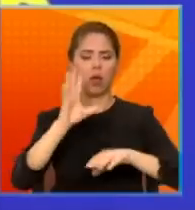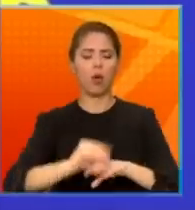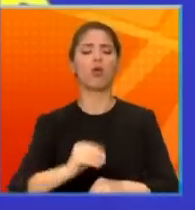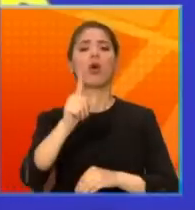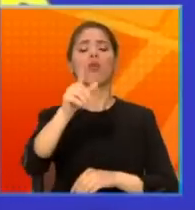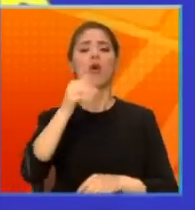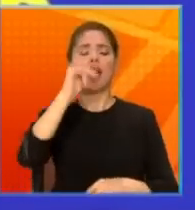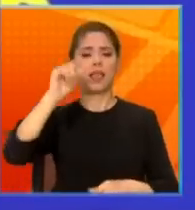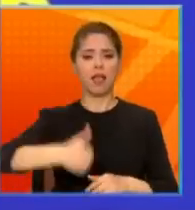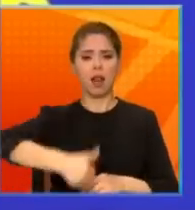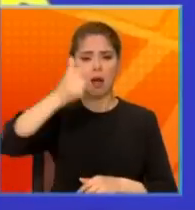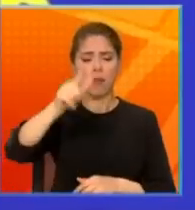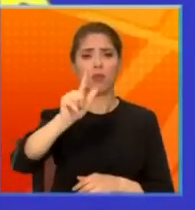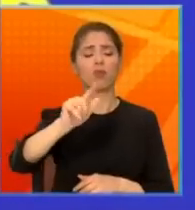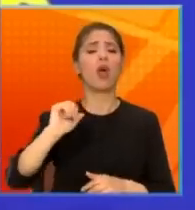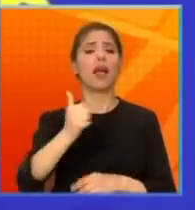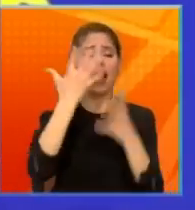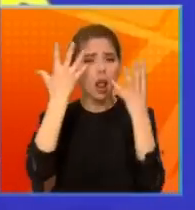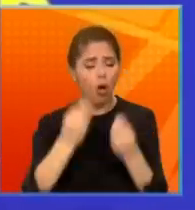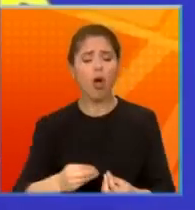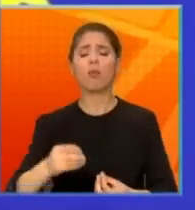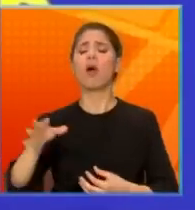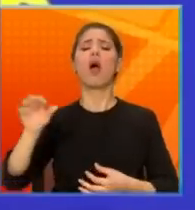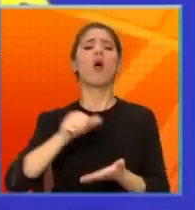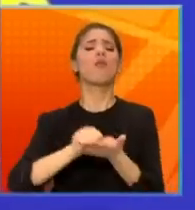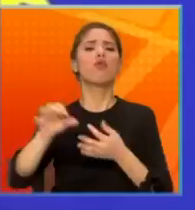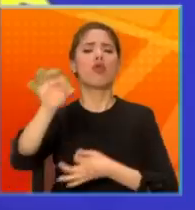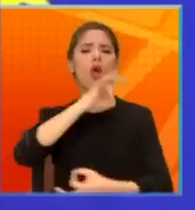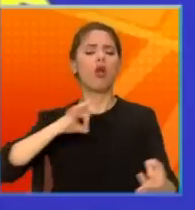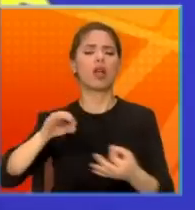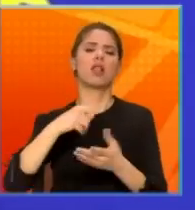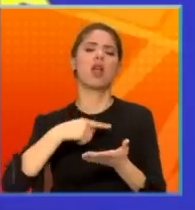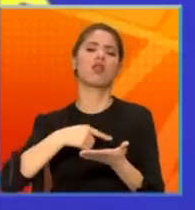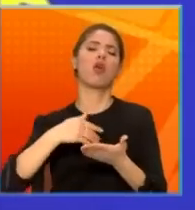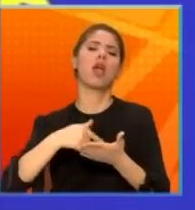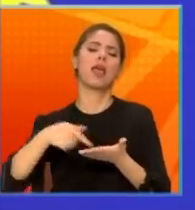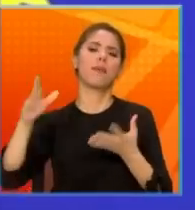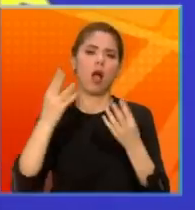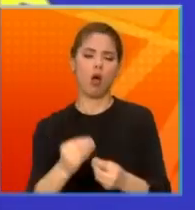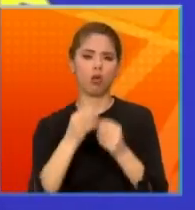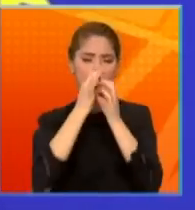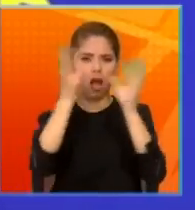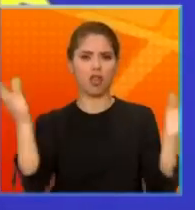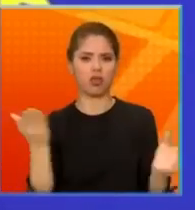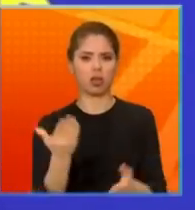Conte, ülkedeki stratejik ve gerekli olmayan tüm faaliyetlerin durdurulduğunu açıkladı.